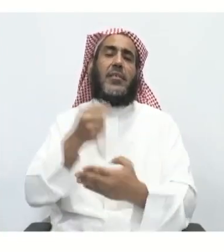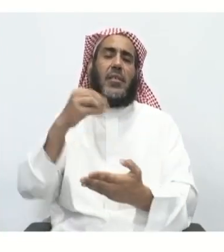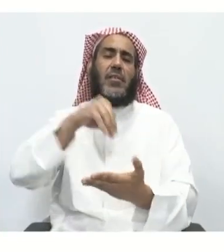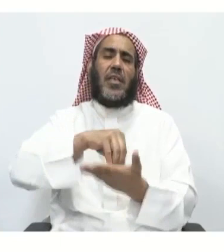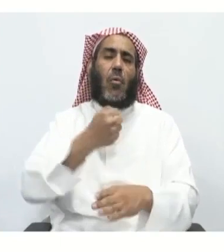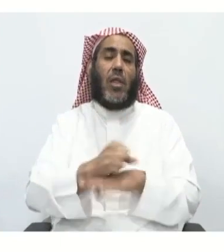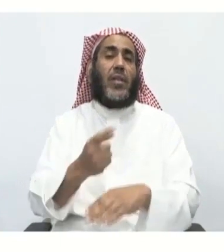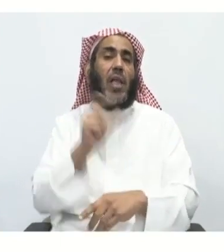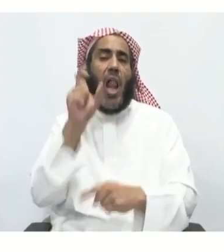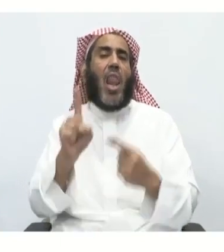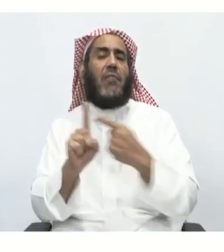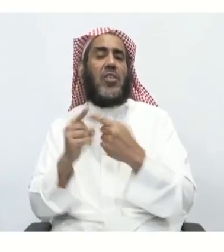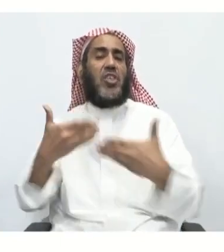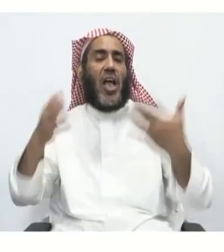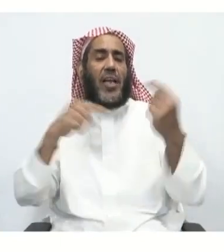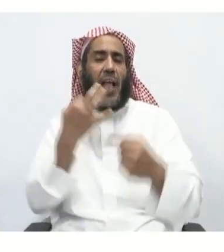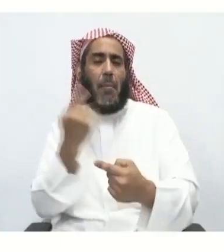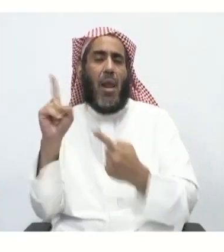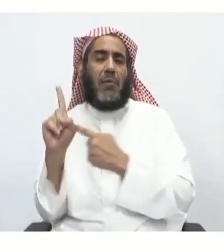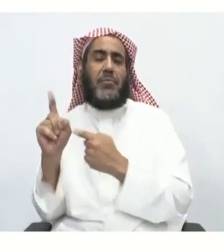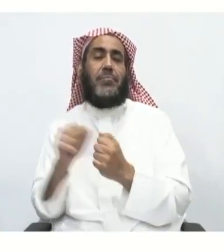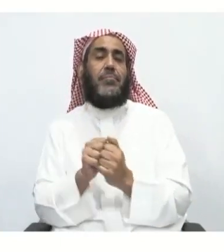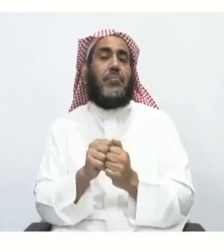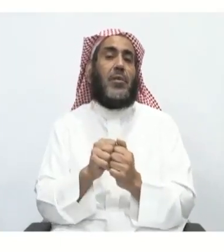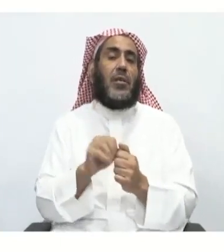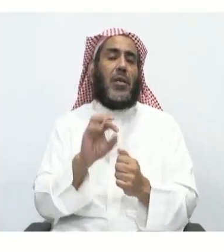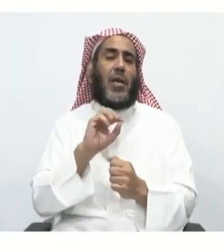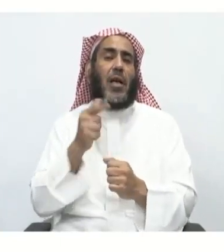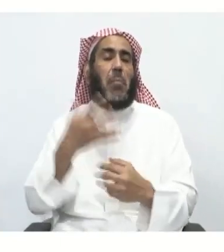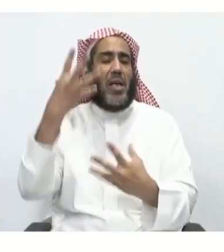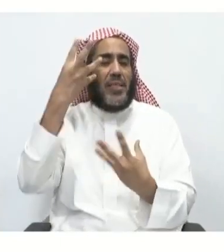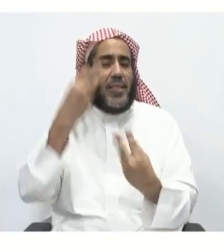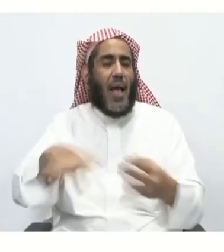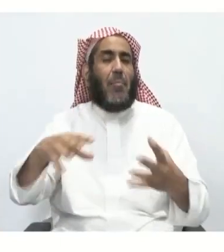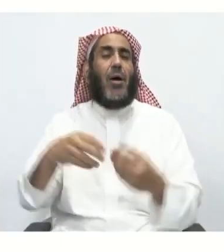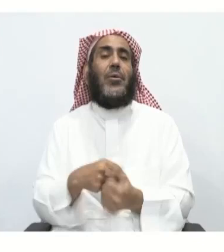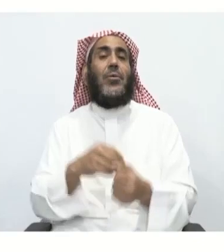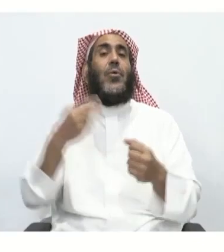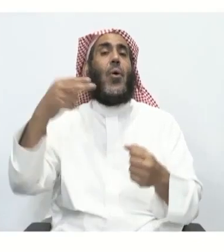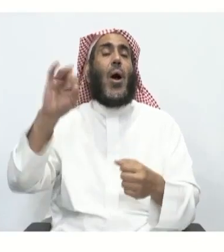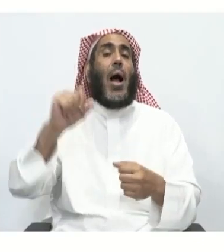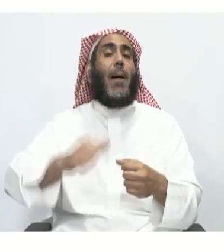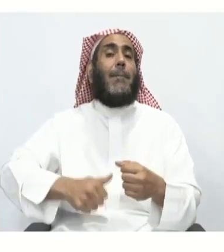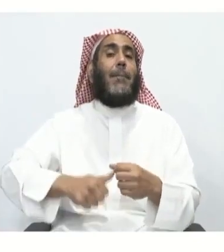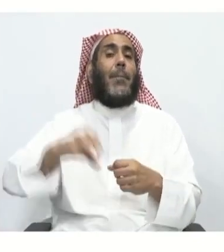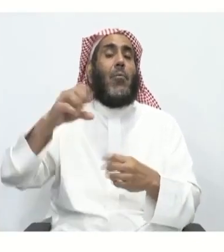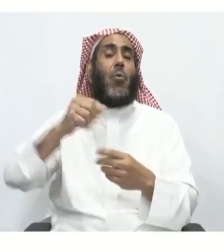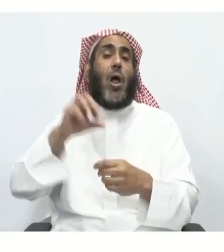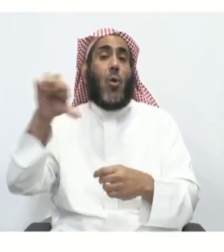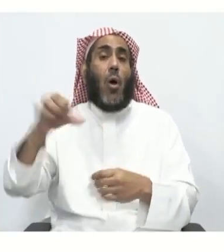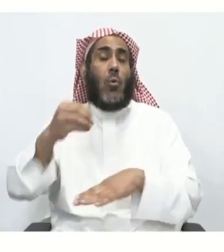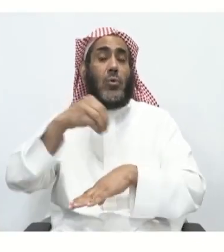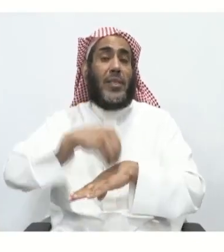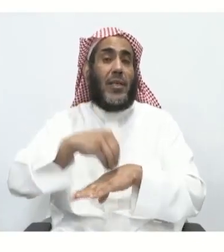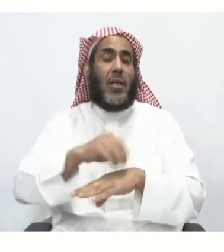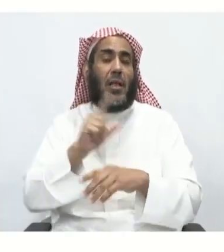لكن يتحدث عن نفسه تحدث عن عن نفسه ك قما سامحوا عمرا هم لم يقولوا طبعا هم الواو زائده